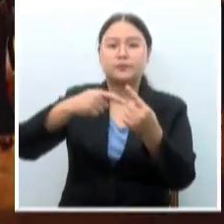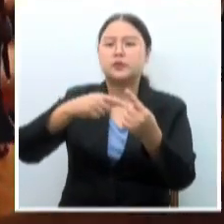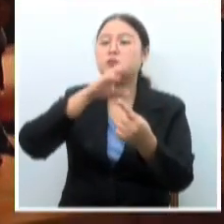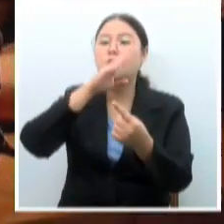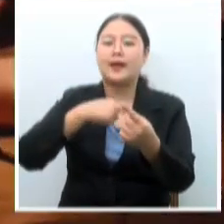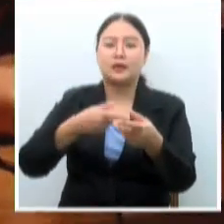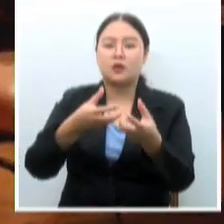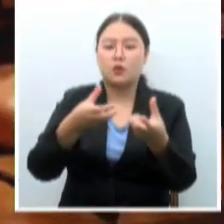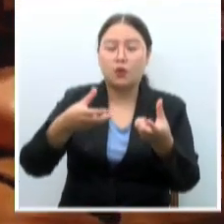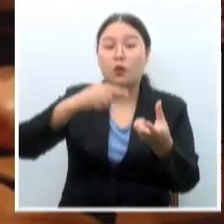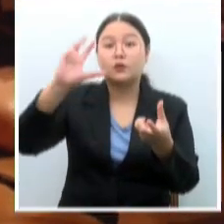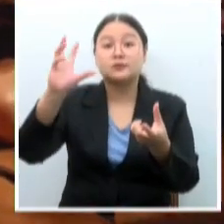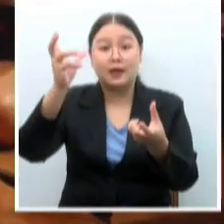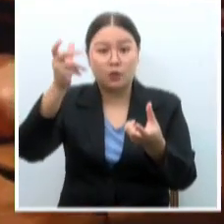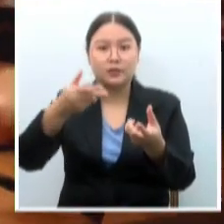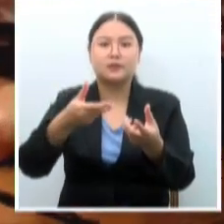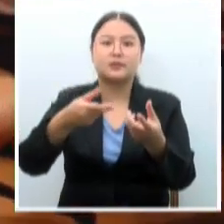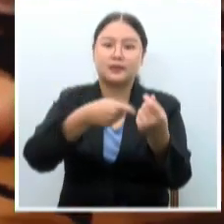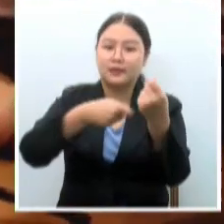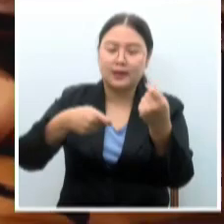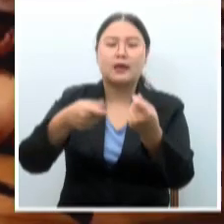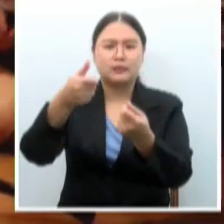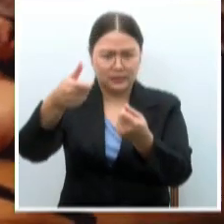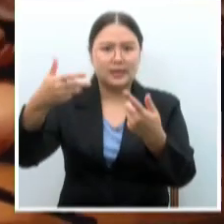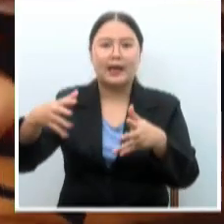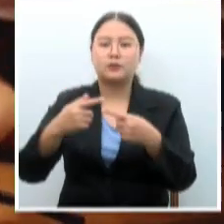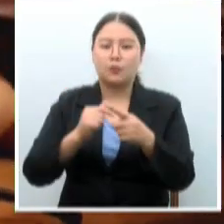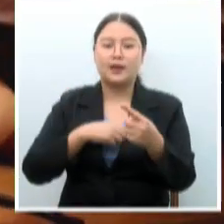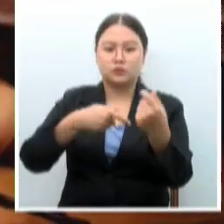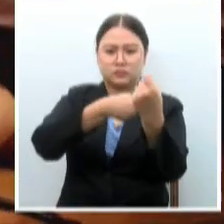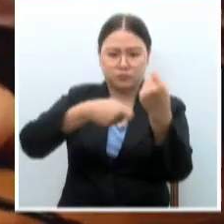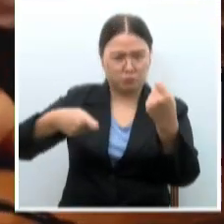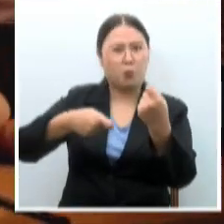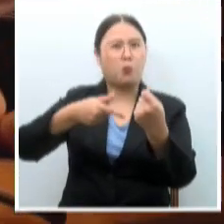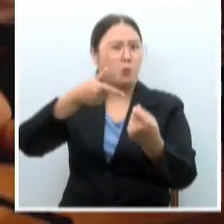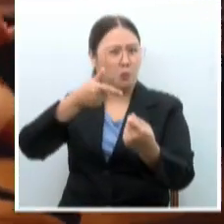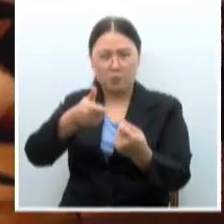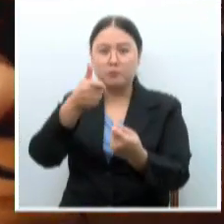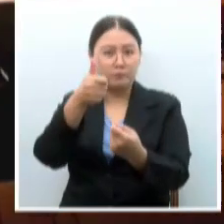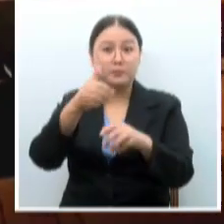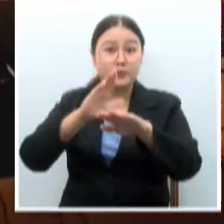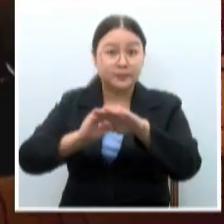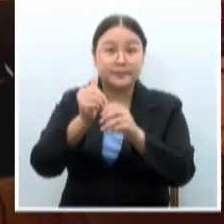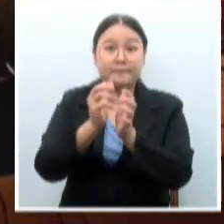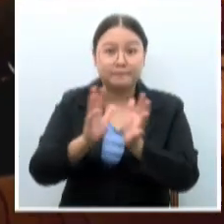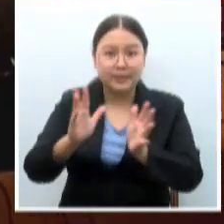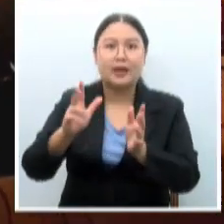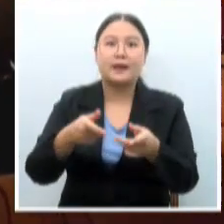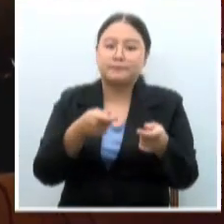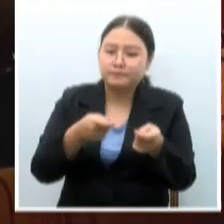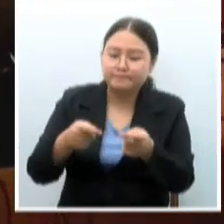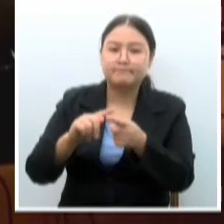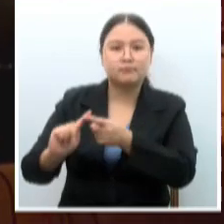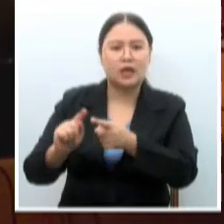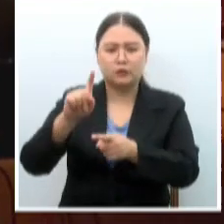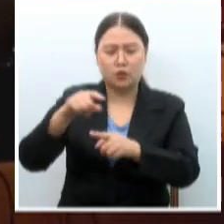เก่งอยู่แล้วแต่ว่าการที่เราจะมีเด็กครับมัธยมที่สนใจในรากเหง้าของเราเองแล้วเล่นดนตรีไทยได้ดีเนี่ยต้องใช้เ